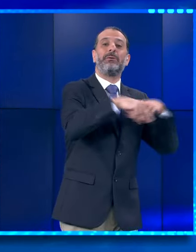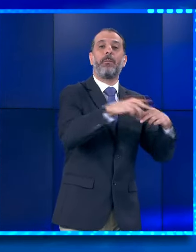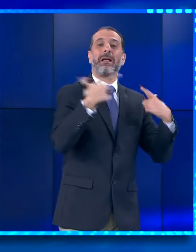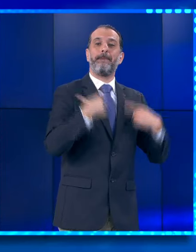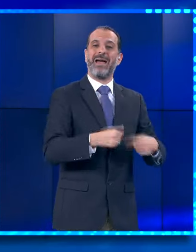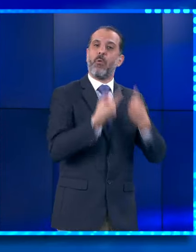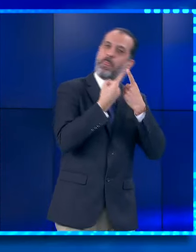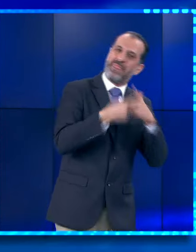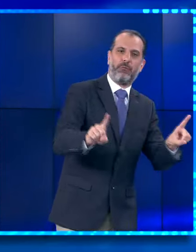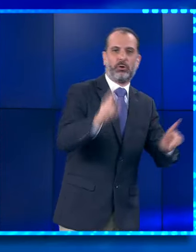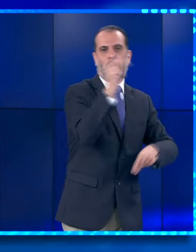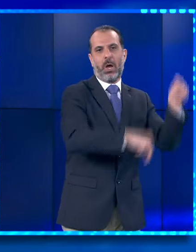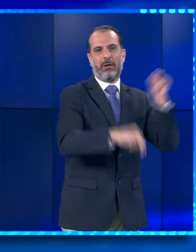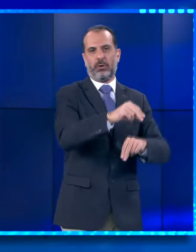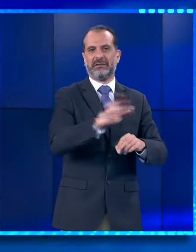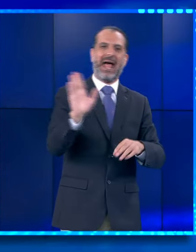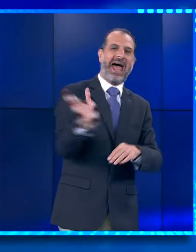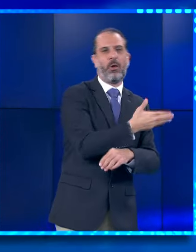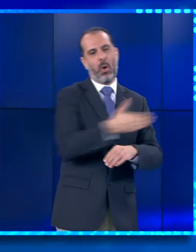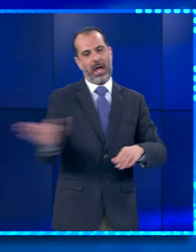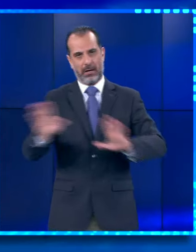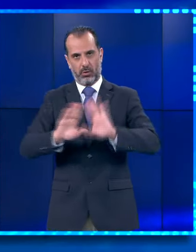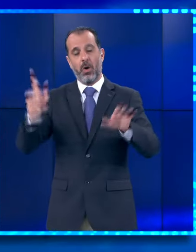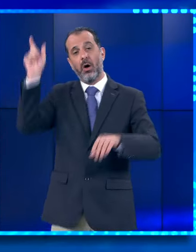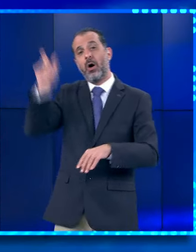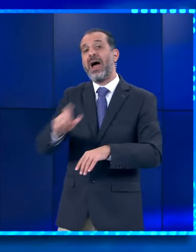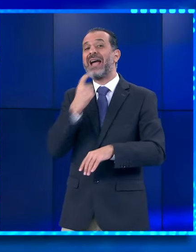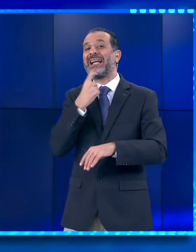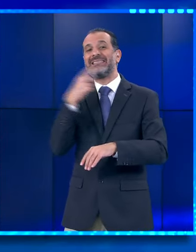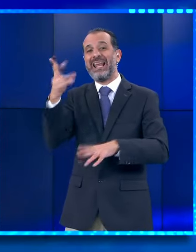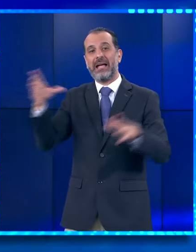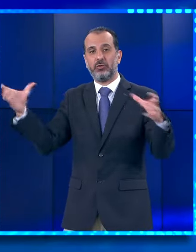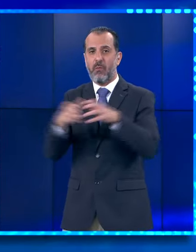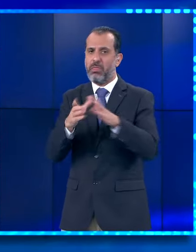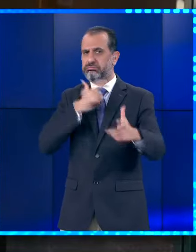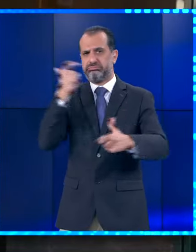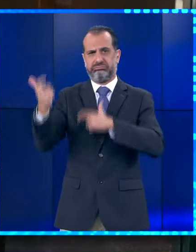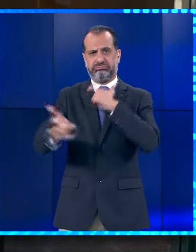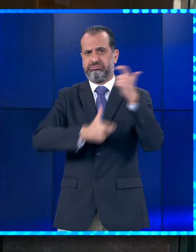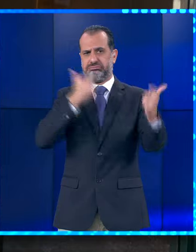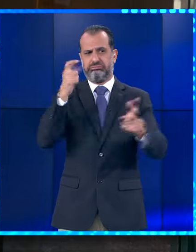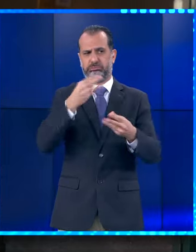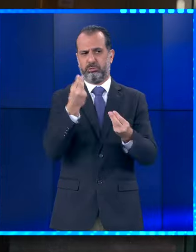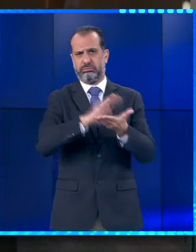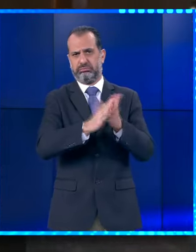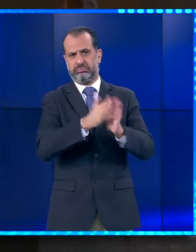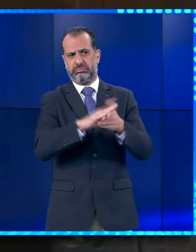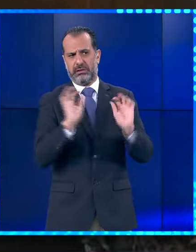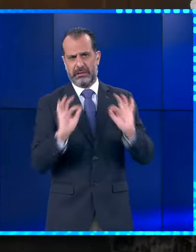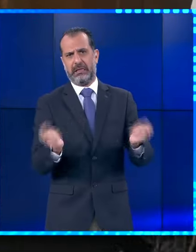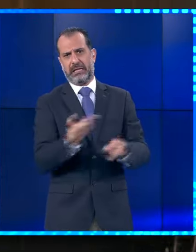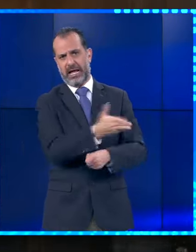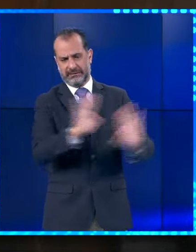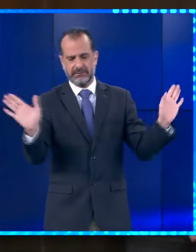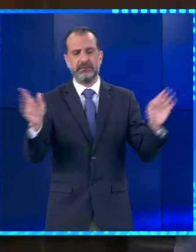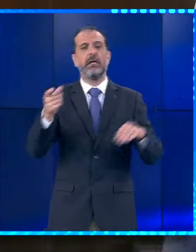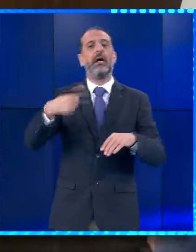οι αντιδράσεις με την πλευρά του Στέφανου Κασελάκη να αποχωρεί και να καταγγέλει μεθοδεύσεις. Πηγές από το περιβάλλον του ανέφεραν